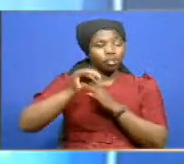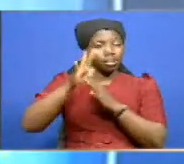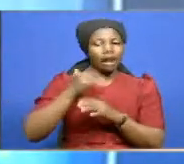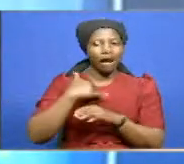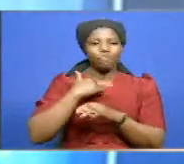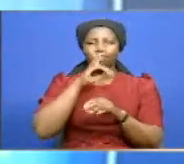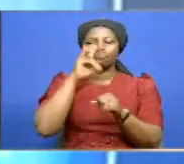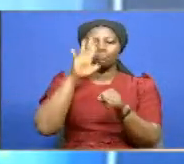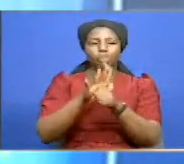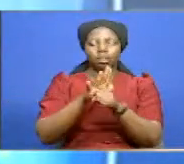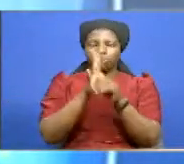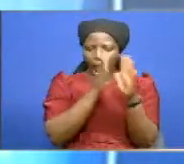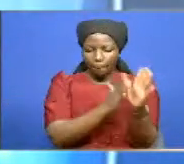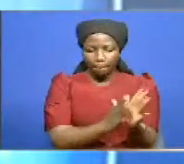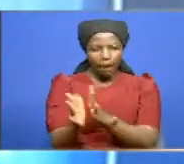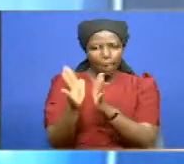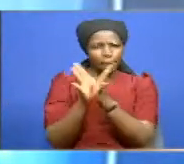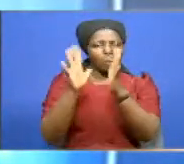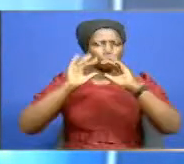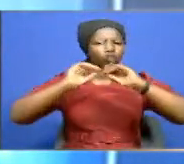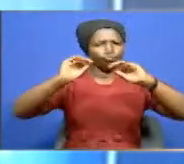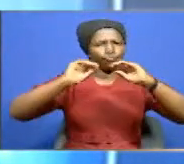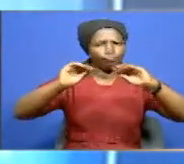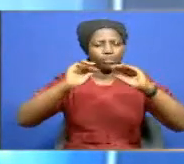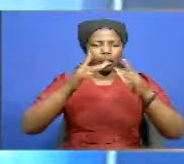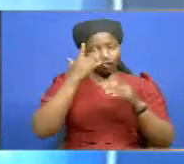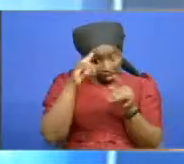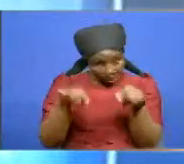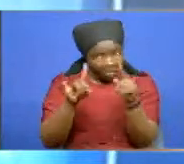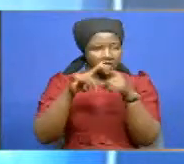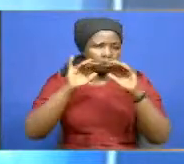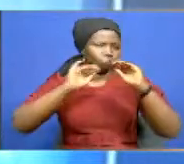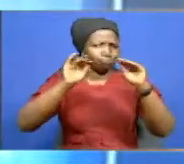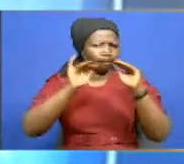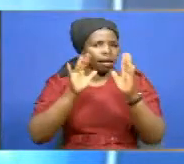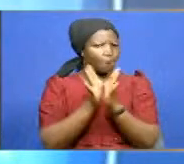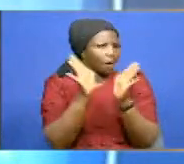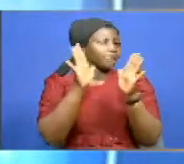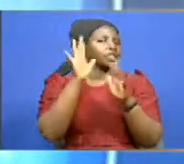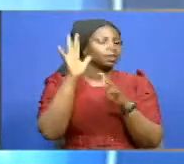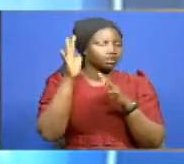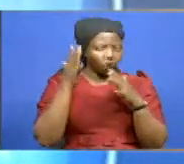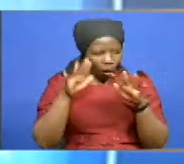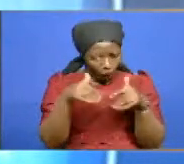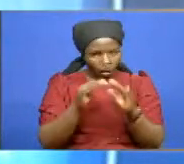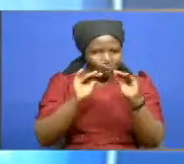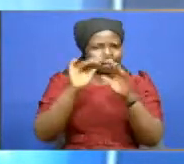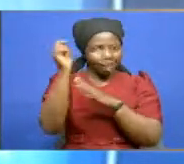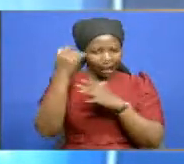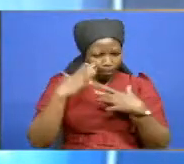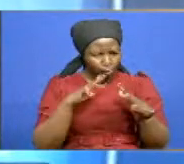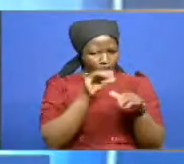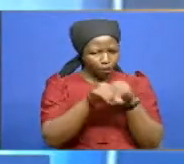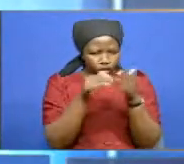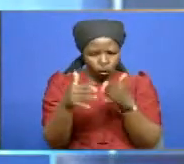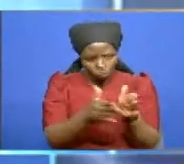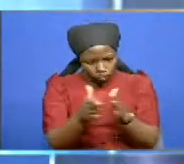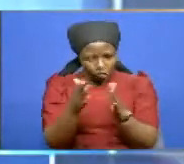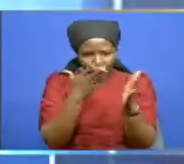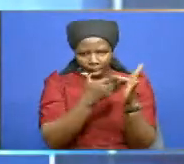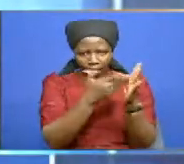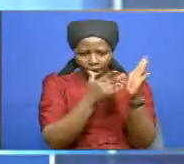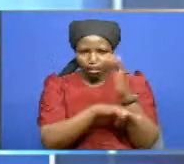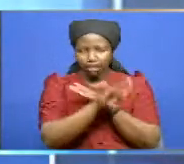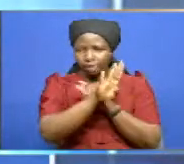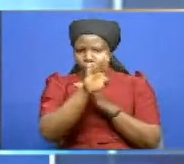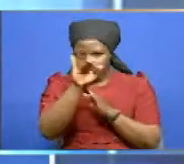kuandaa elimu ya umma ili kuhamasisha Wakenya kuhusu fursa zilizoko kwenye mswada wa mwaka 2020 wa marekebisho ya katiba